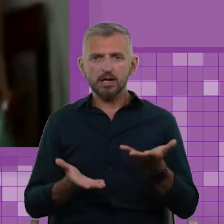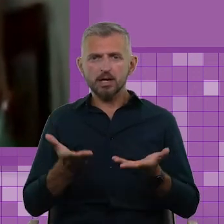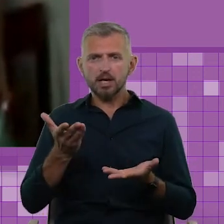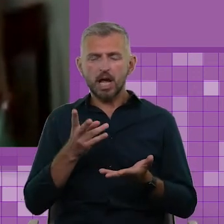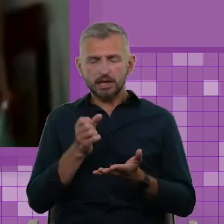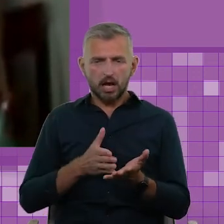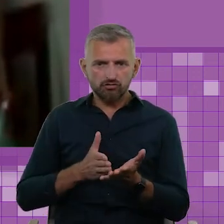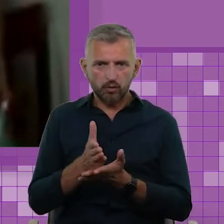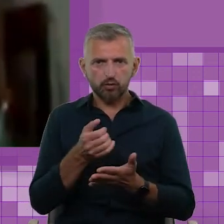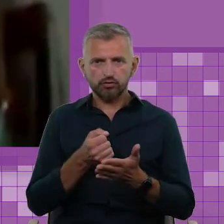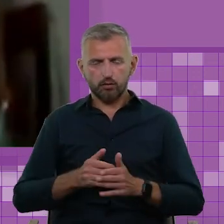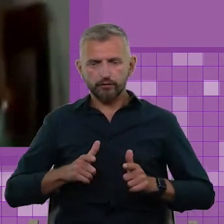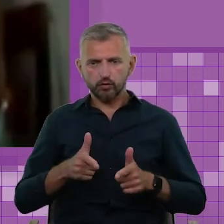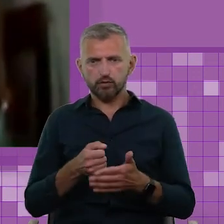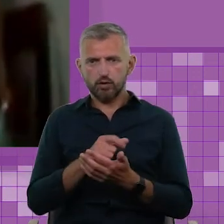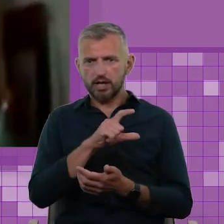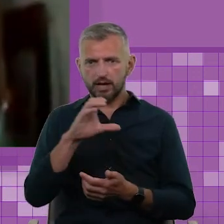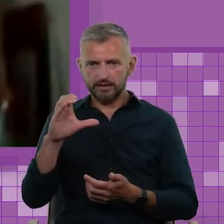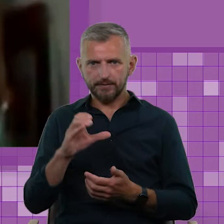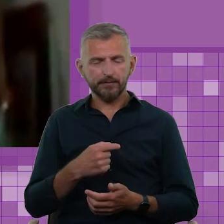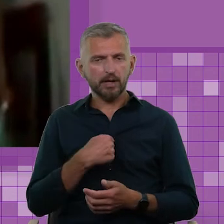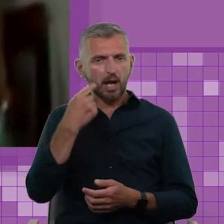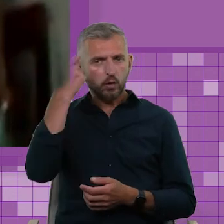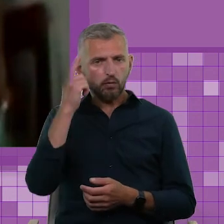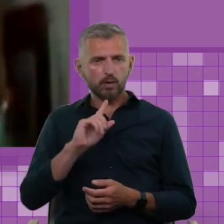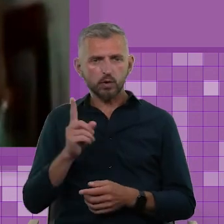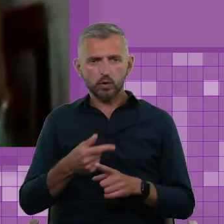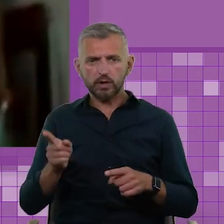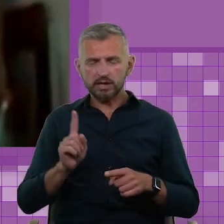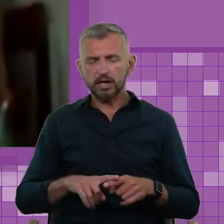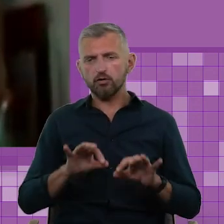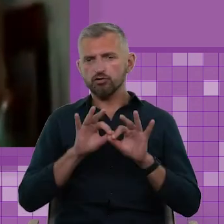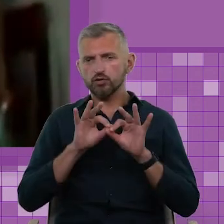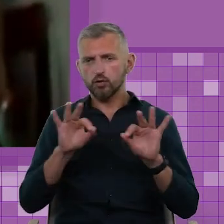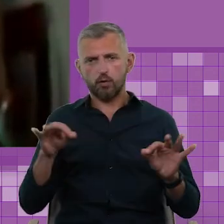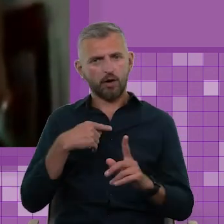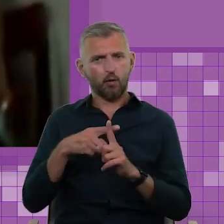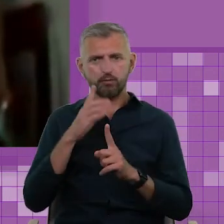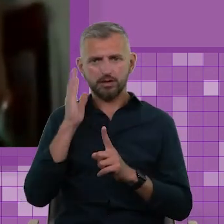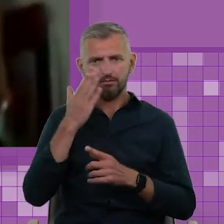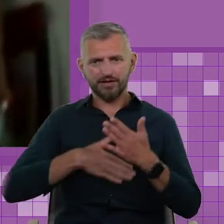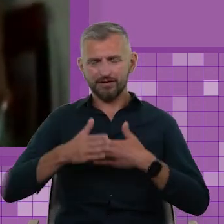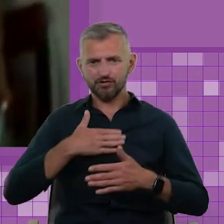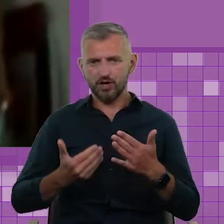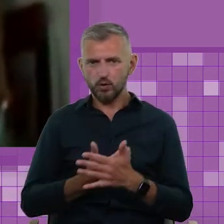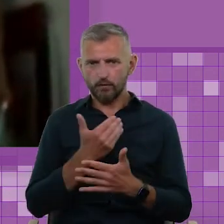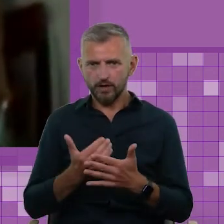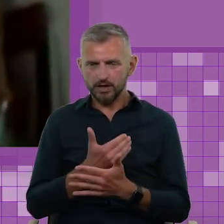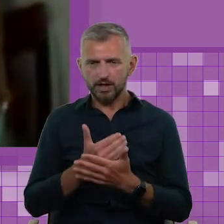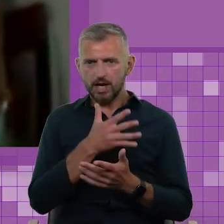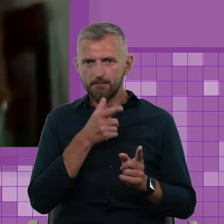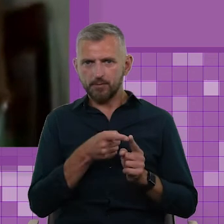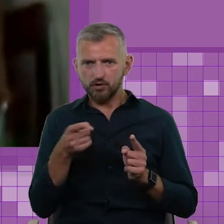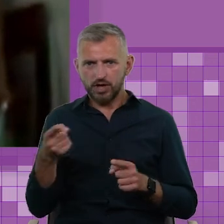на шляху до вступу до ЄС. Я думаю, що це чудові оптимістичні новини під